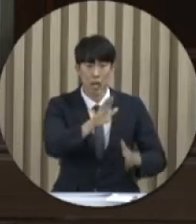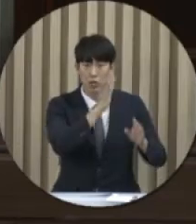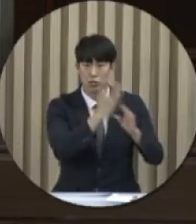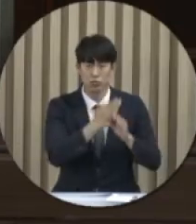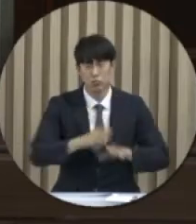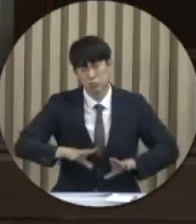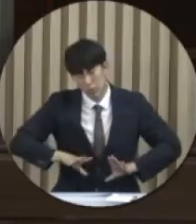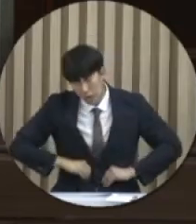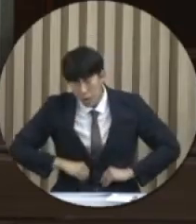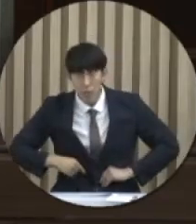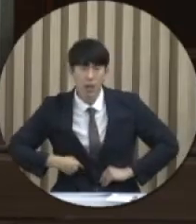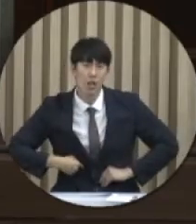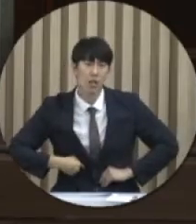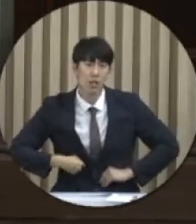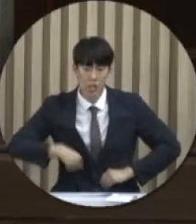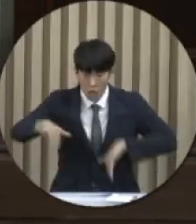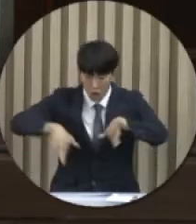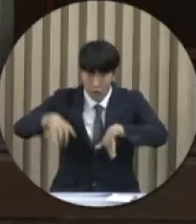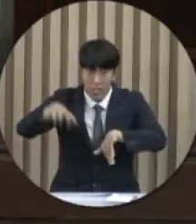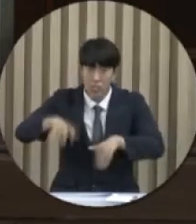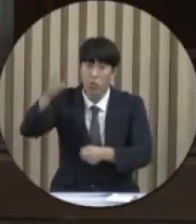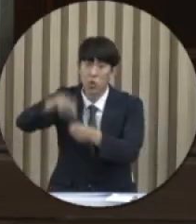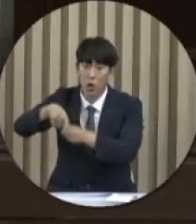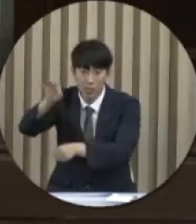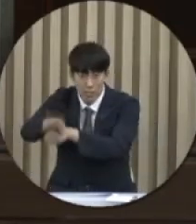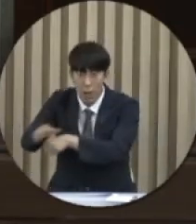달래기 위해 거리에서 떡을 사 먹고